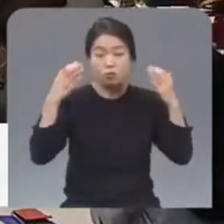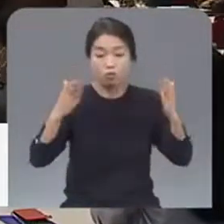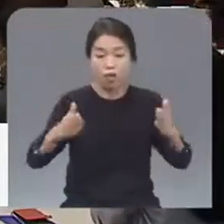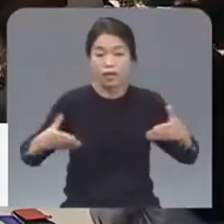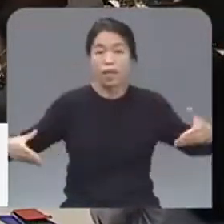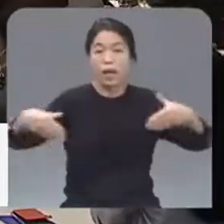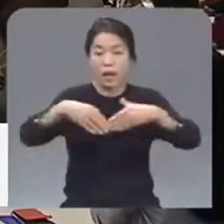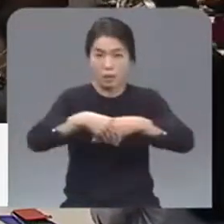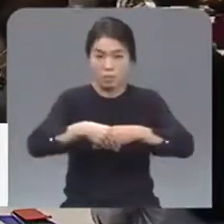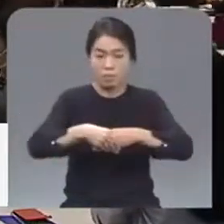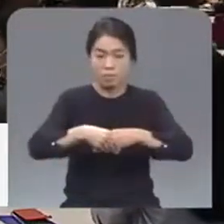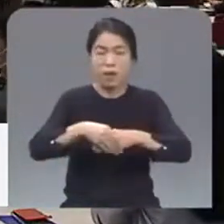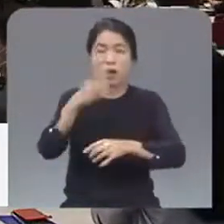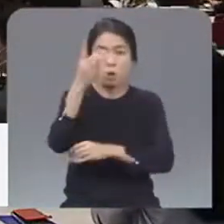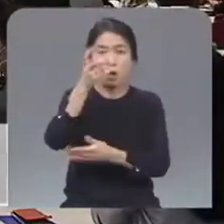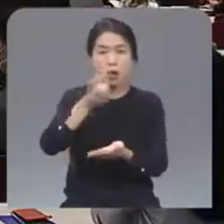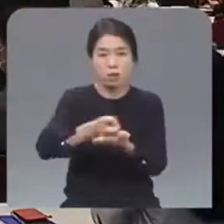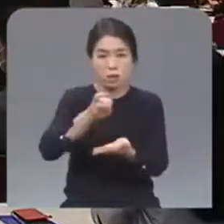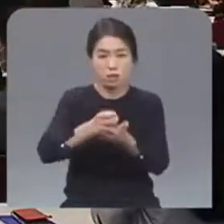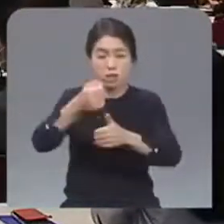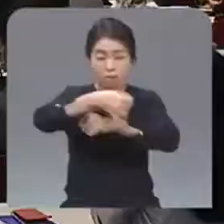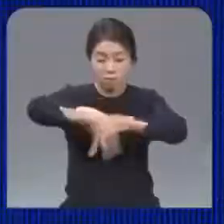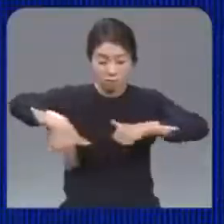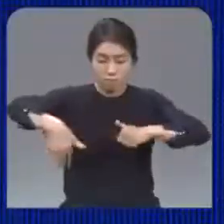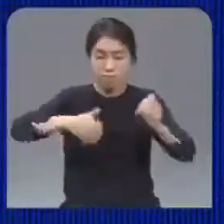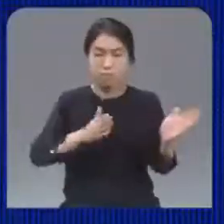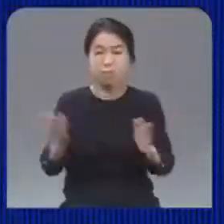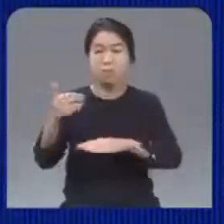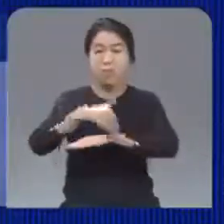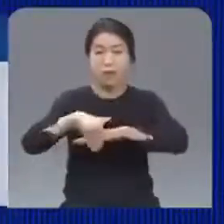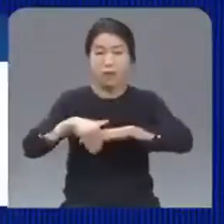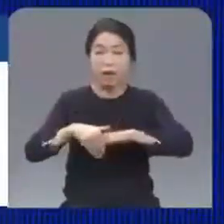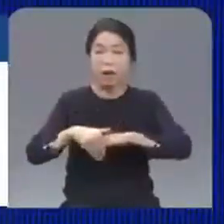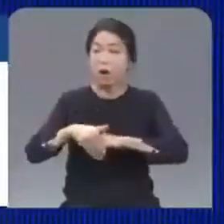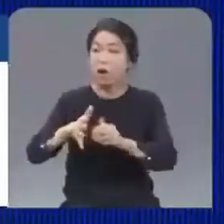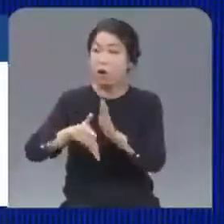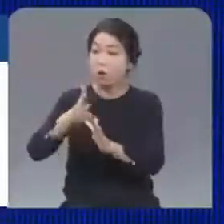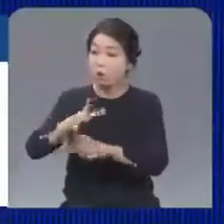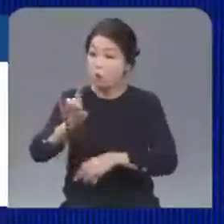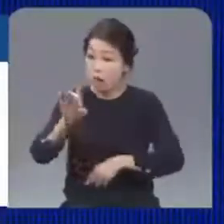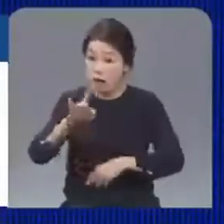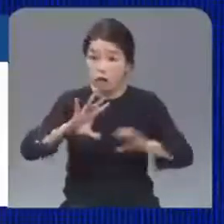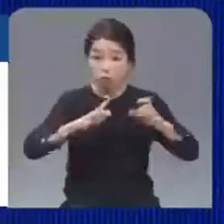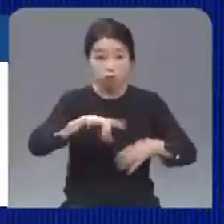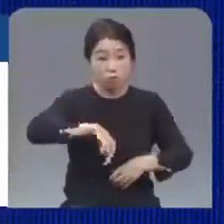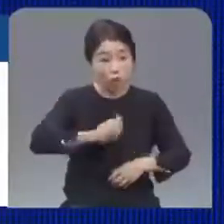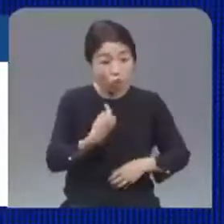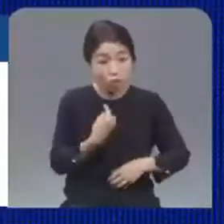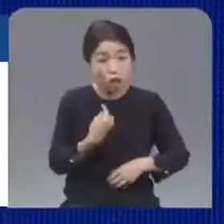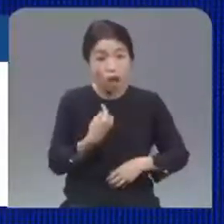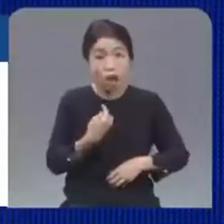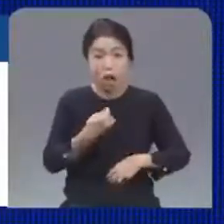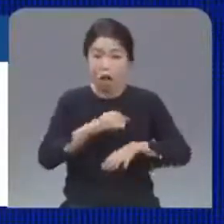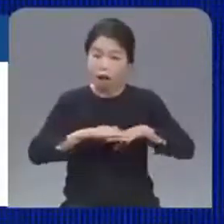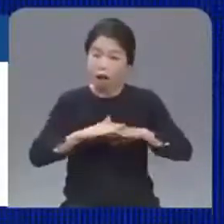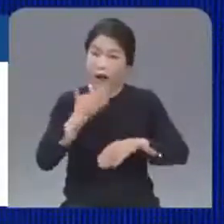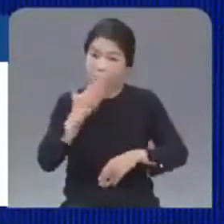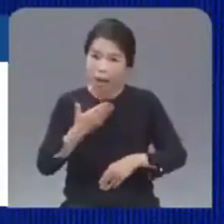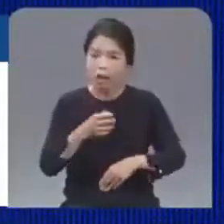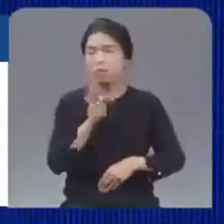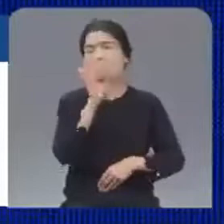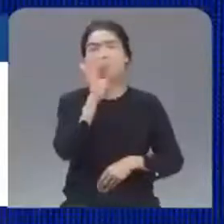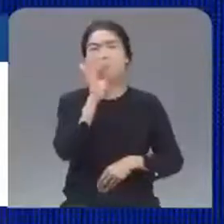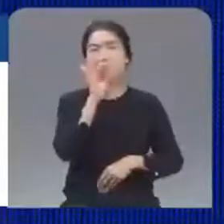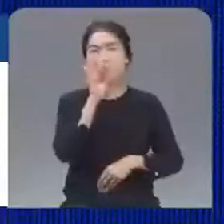협력을 강조한 원칙과 지침을 마련할 계획입니다 어느 한도시 어느 한 국가에서 만 대응할 수 없는 문제라고